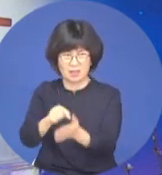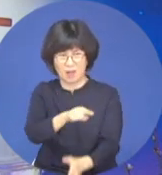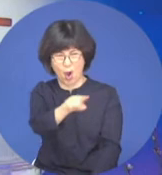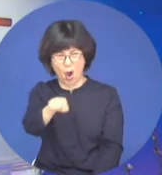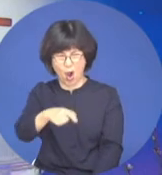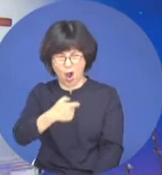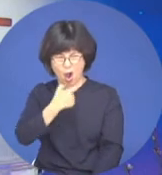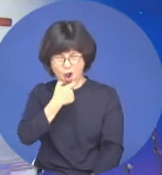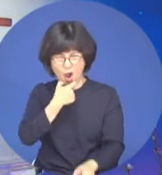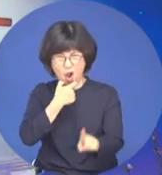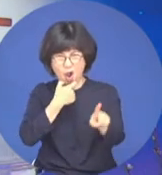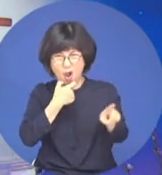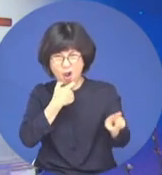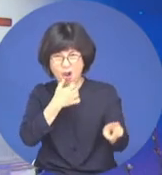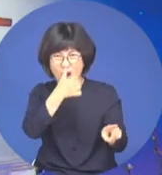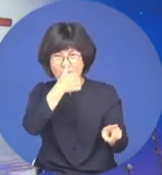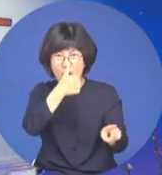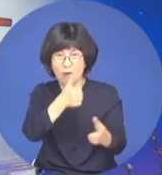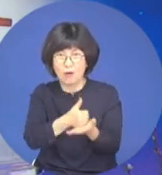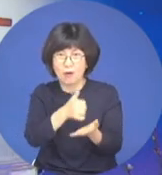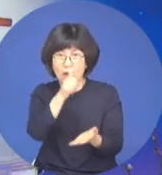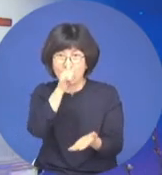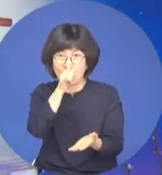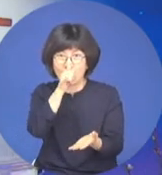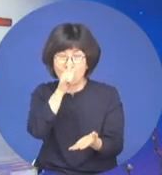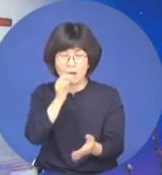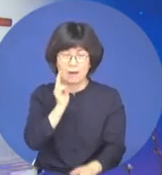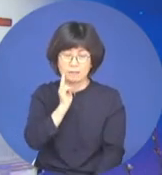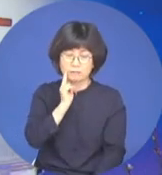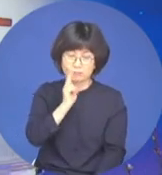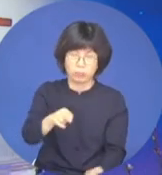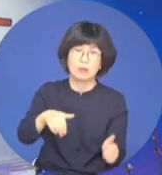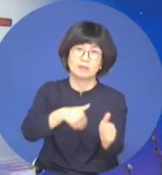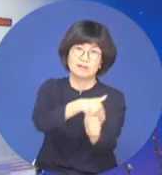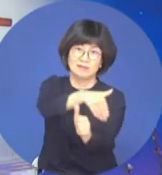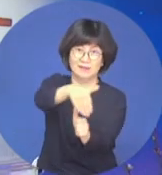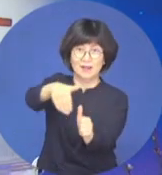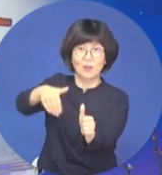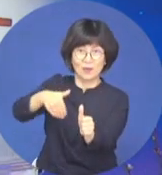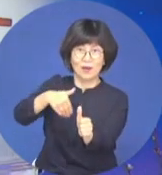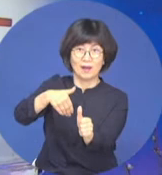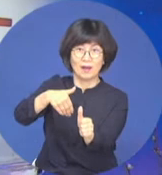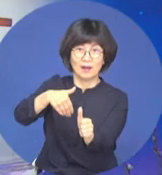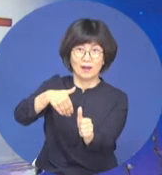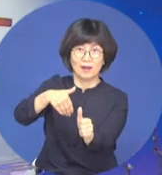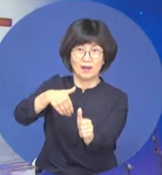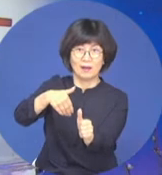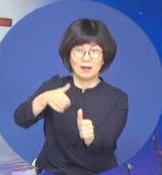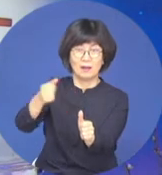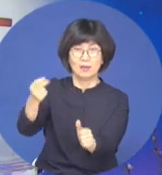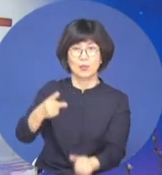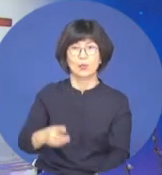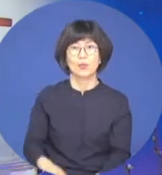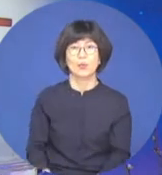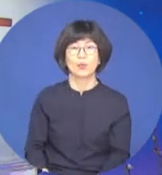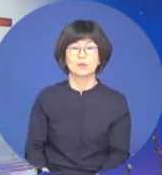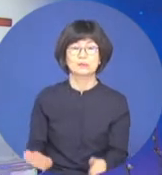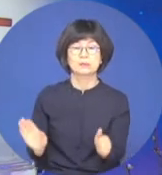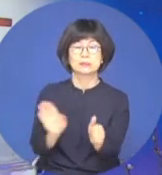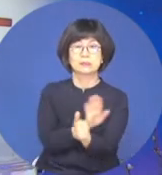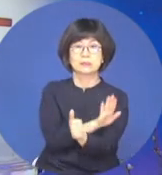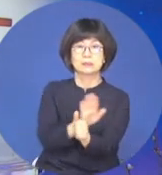다 행하고 있는 상태거든요. 아주 비참한 상황이란 말이죠. 또 외부적인 환경 자체는 애굽이나